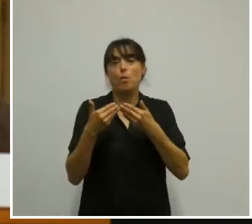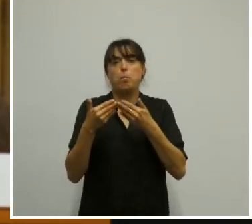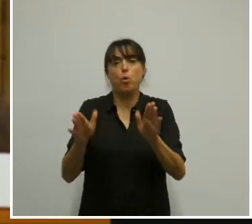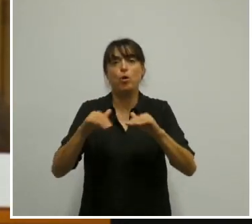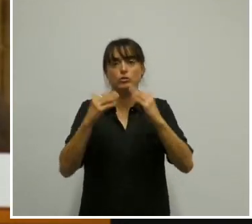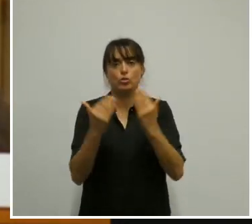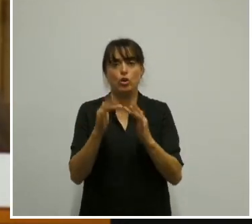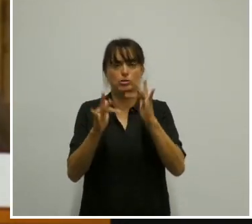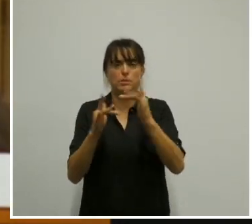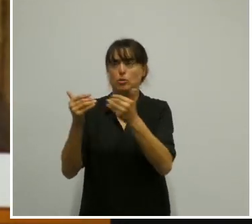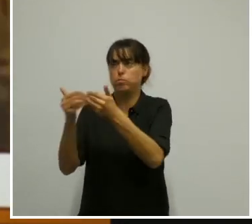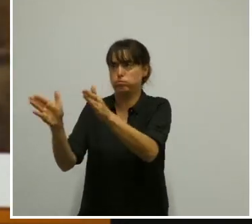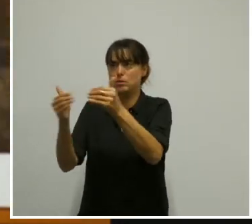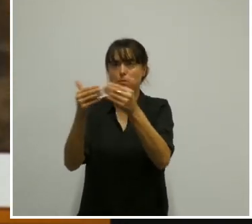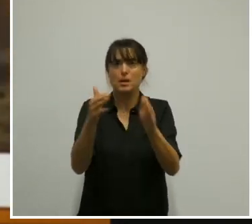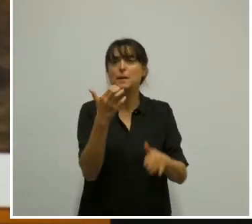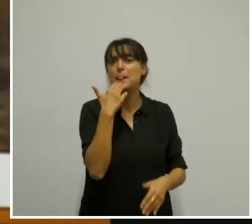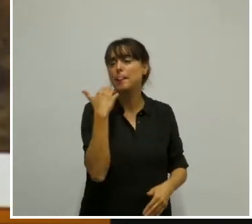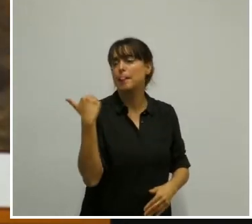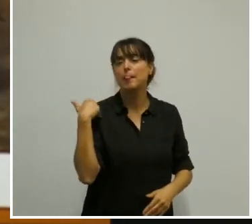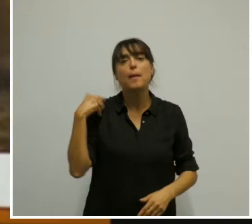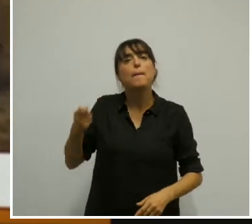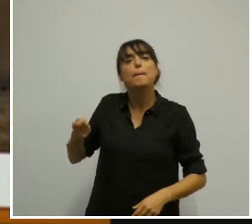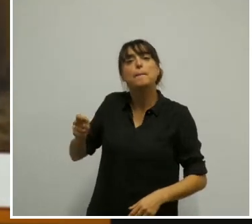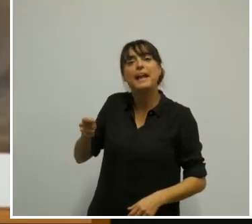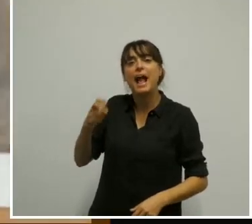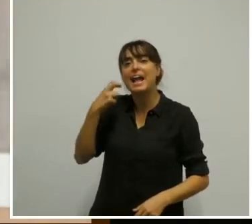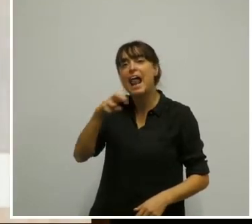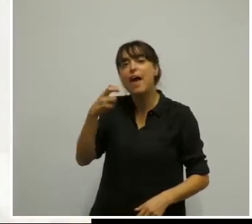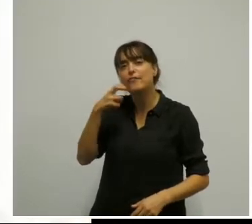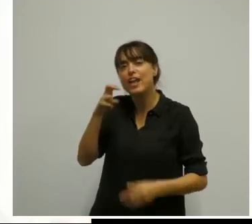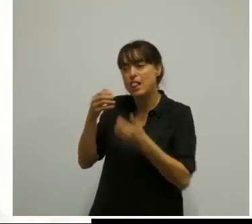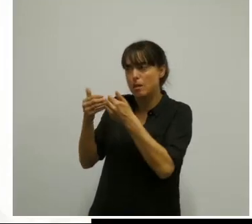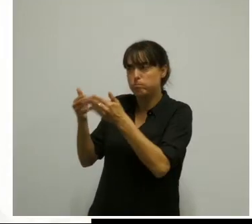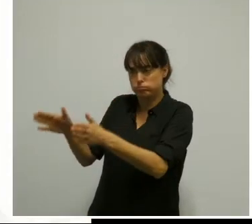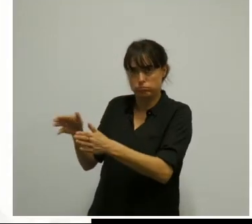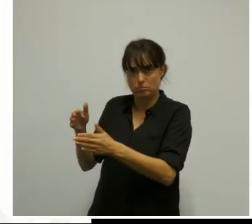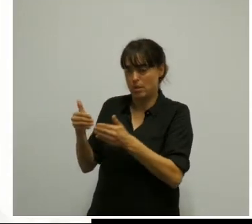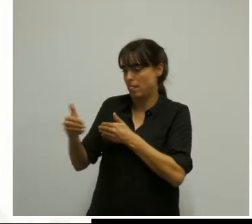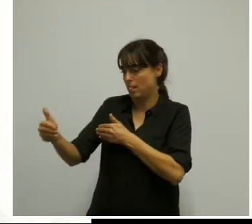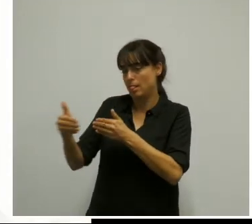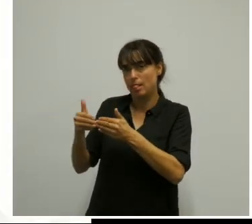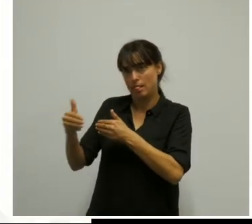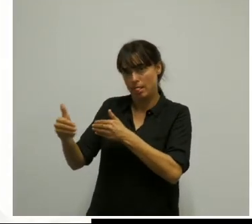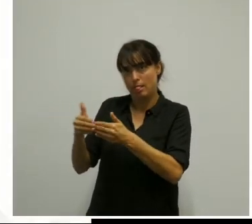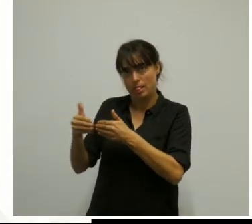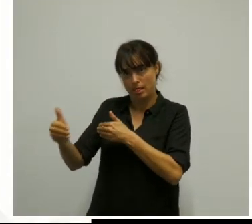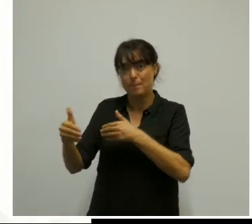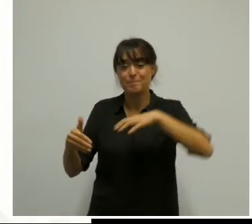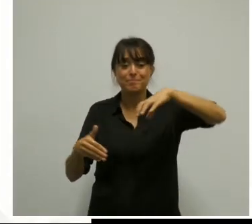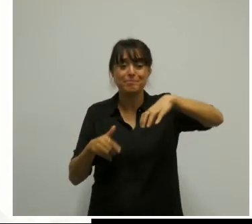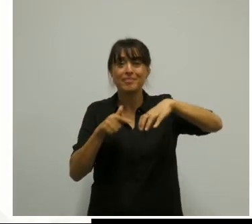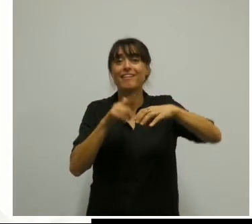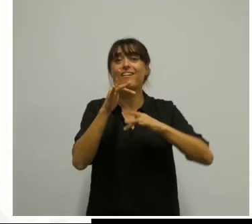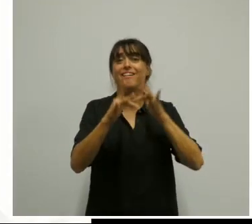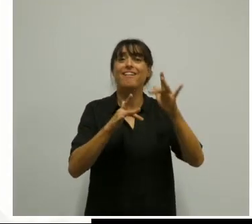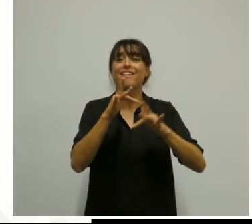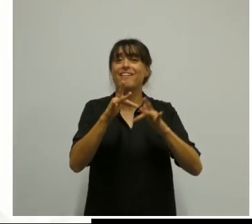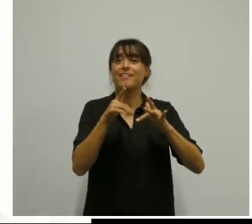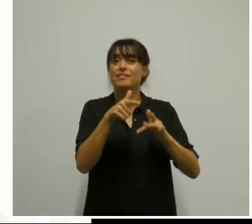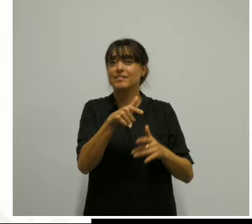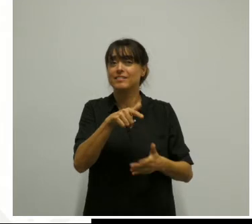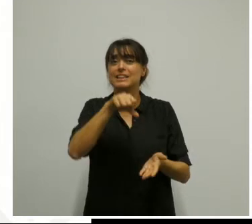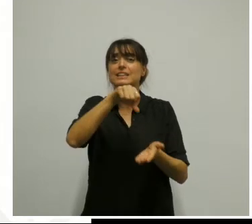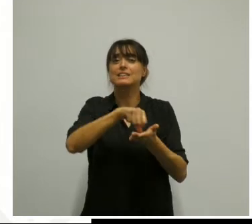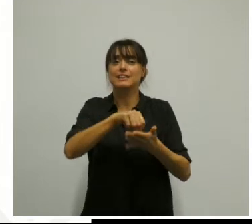dintre de poc s'està acabant la Pere Calafell, que serà una ampliació de l'Escola Bressol que hi ha actualment al Centre